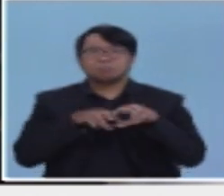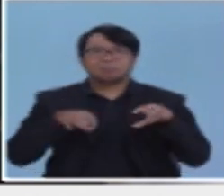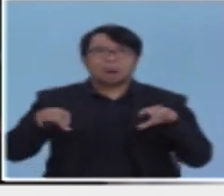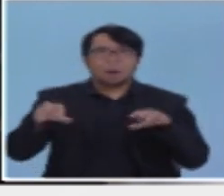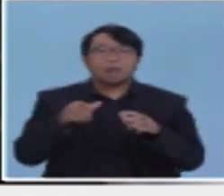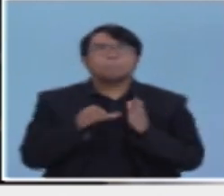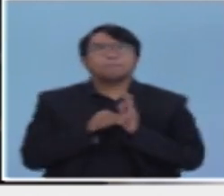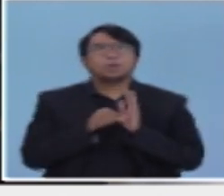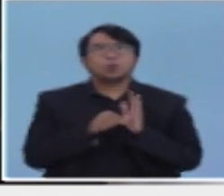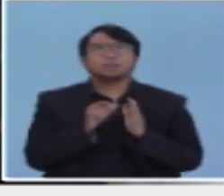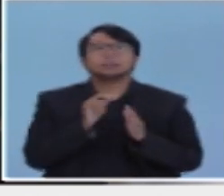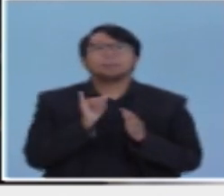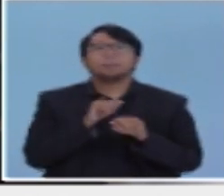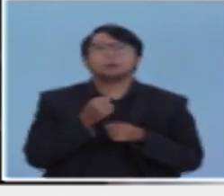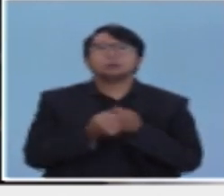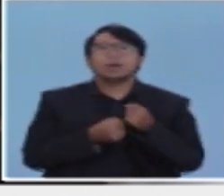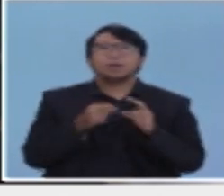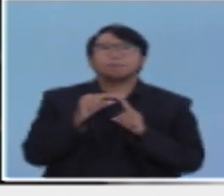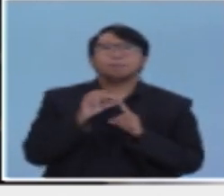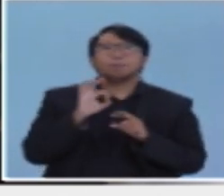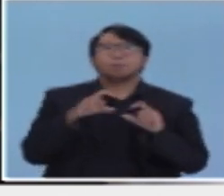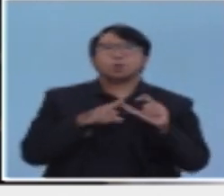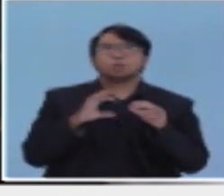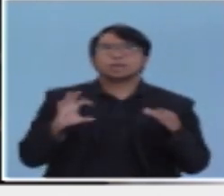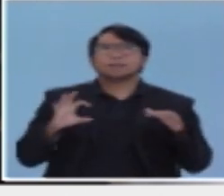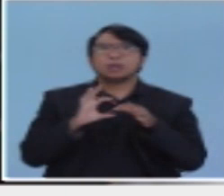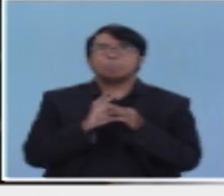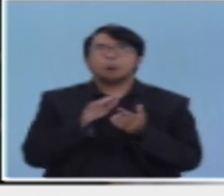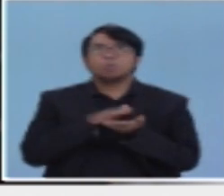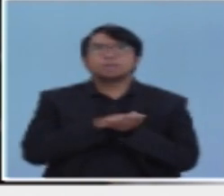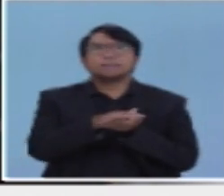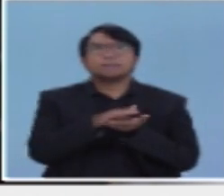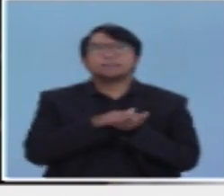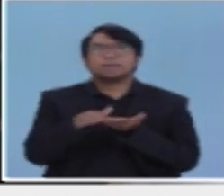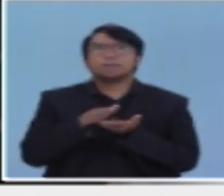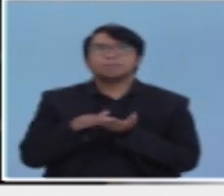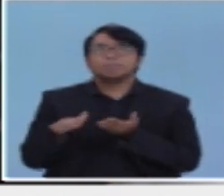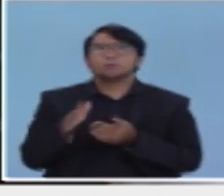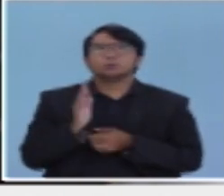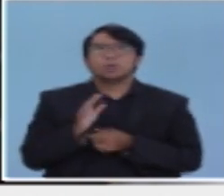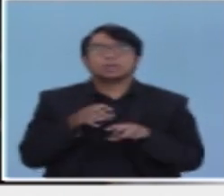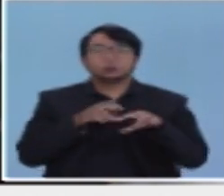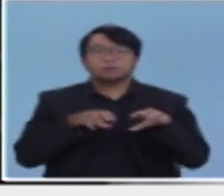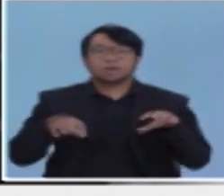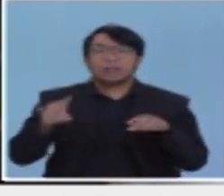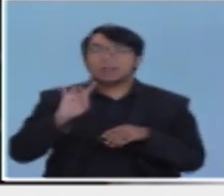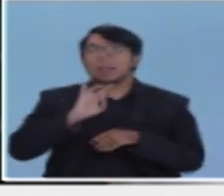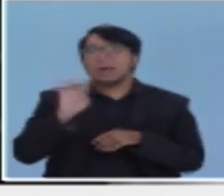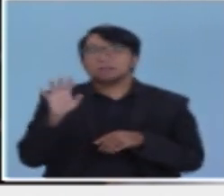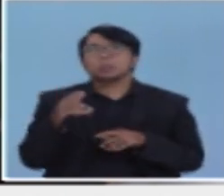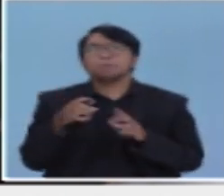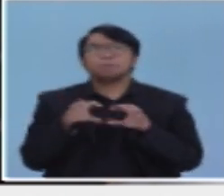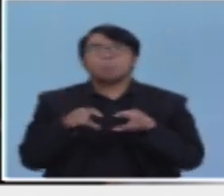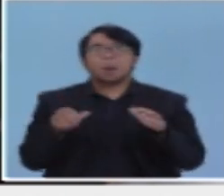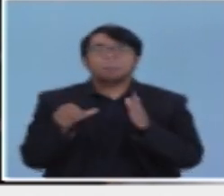Jadi sudah ada alokasi yang dianggarkan oleh APBD kota. Yang lain-lain juga kita awasi karena seluruh bantuan yang masuk itu by name, by